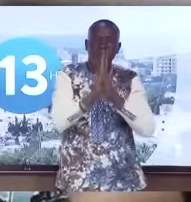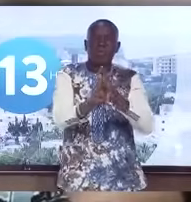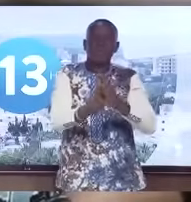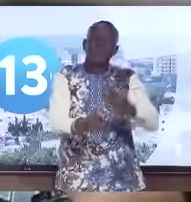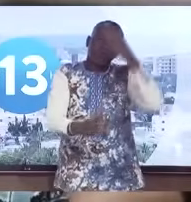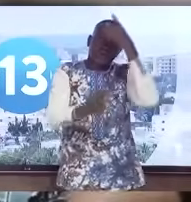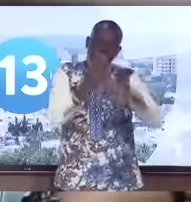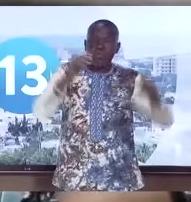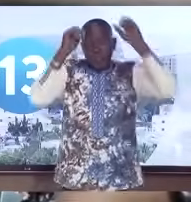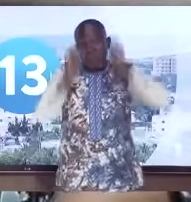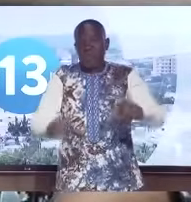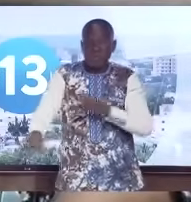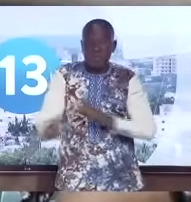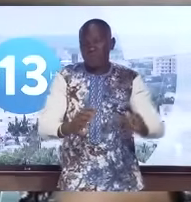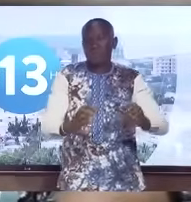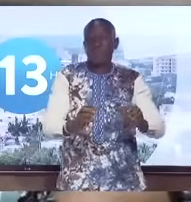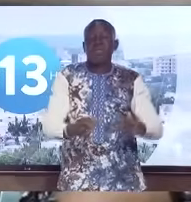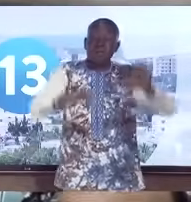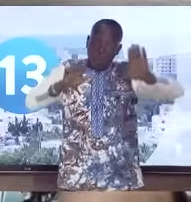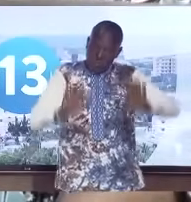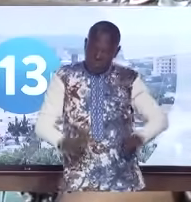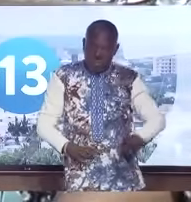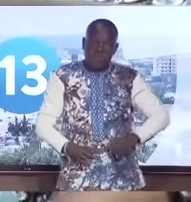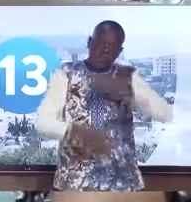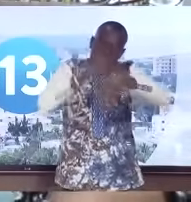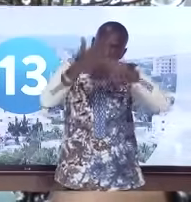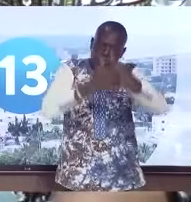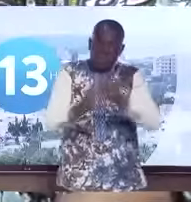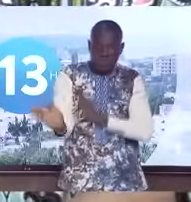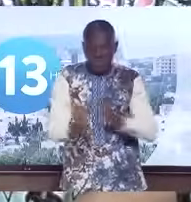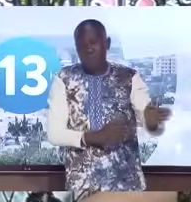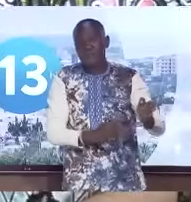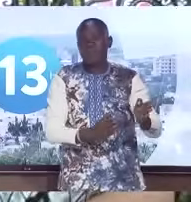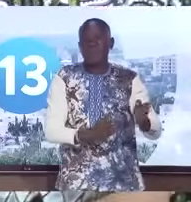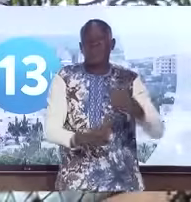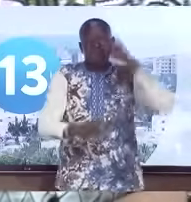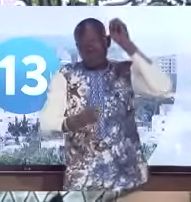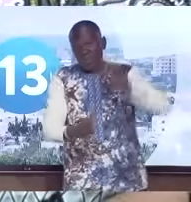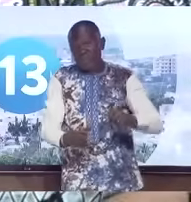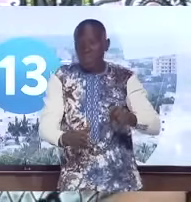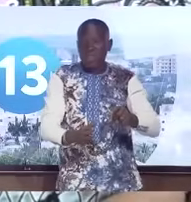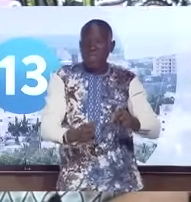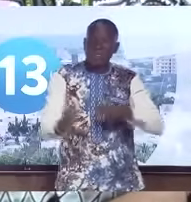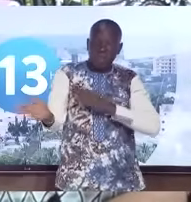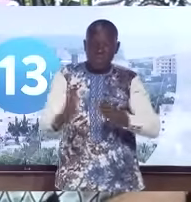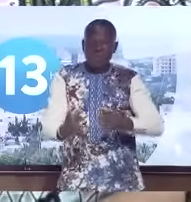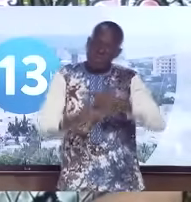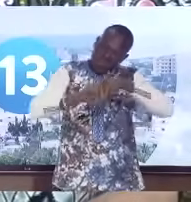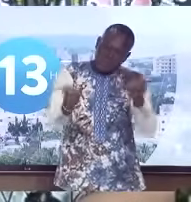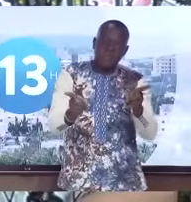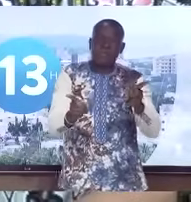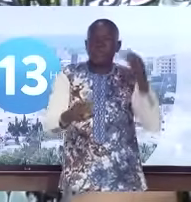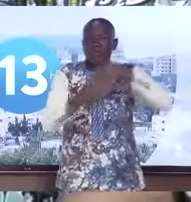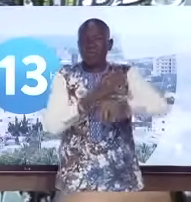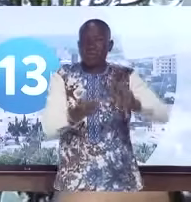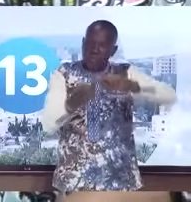nous pouvons faire avec la partie russe, surtout pour se préparer. Parce qu'il ne faut pas qu'on se lève aller en rang séparé. Il faut que les